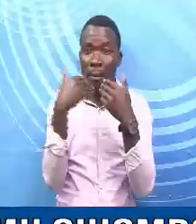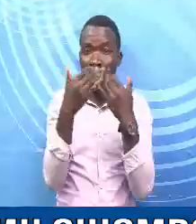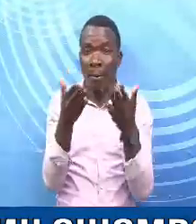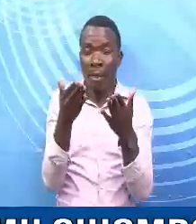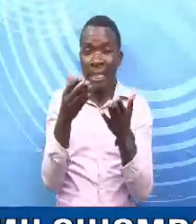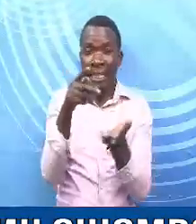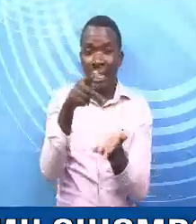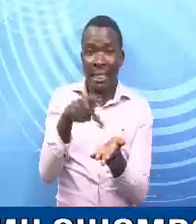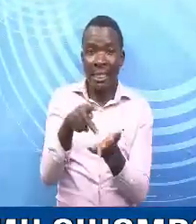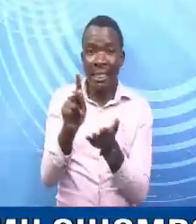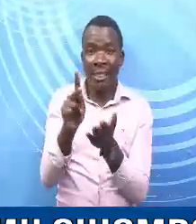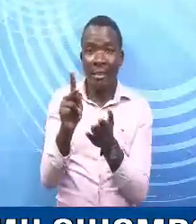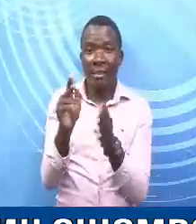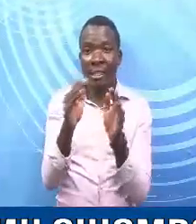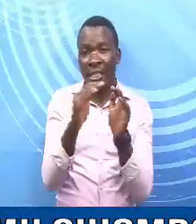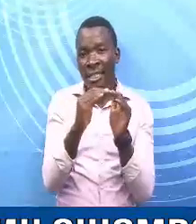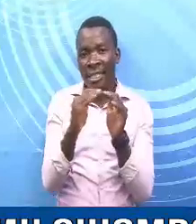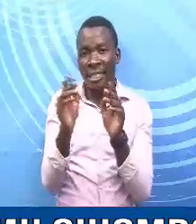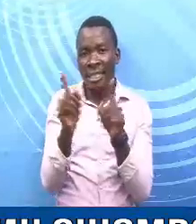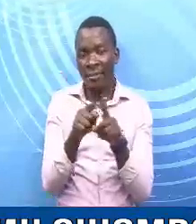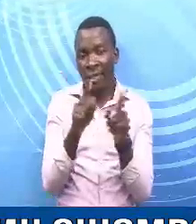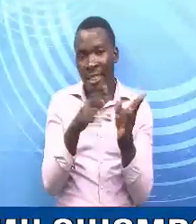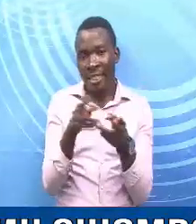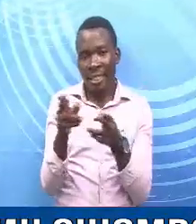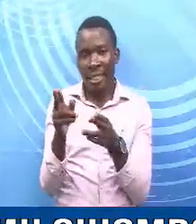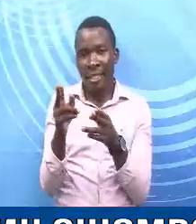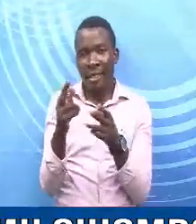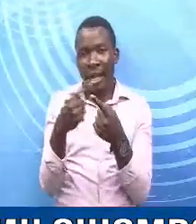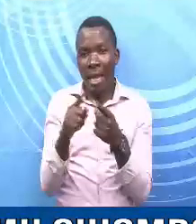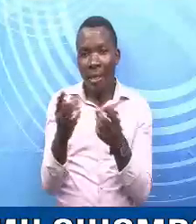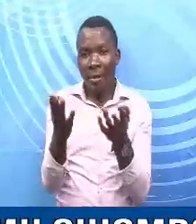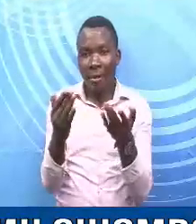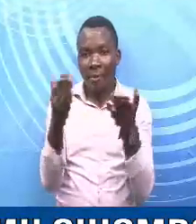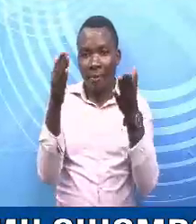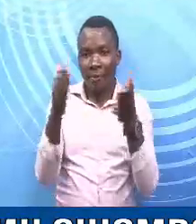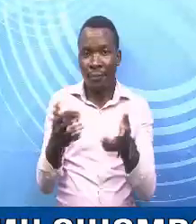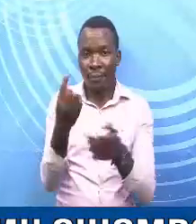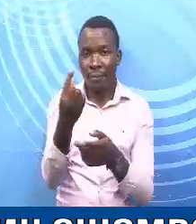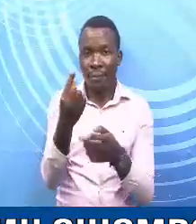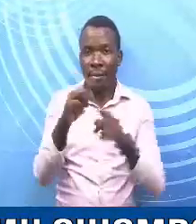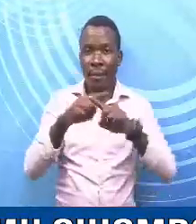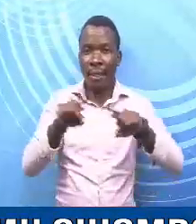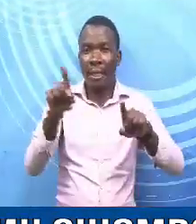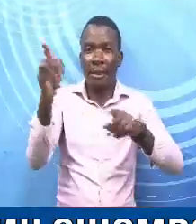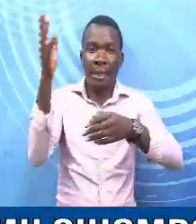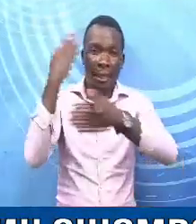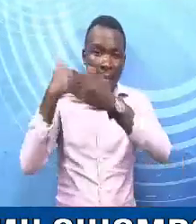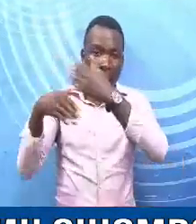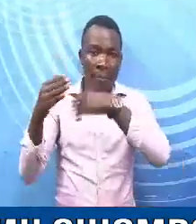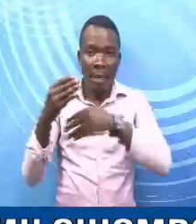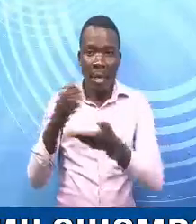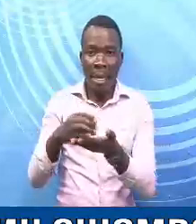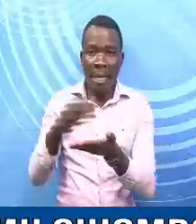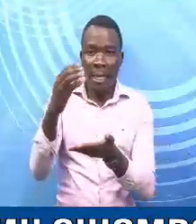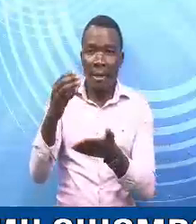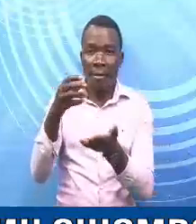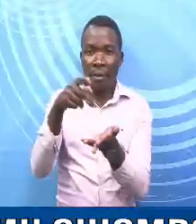Igiciro n'ubundi ni nk'igisanzwe ariko nyine abakiriya ni bakeya ntabwo ari nka mbere. Igikombe ngitangira